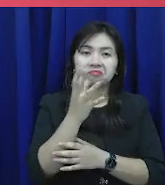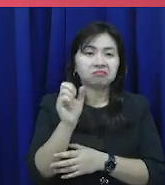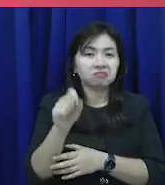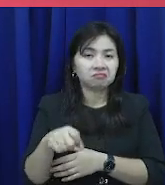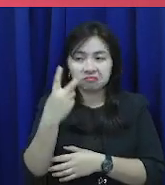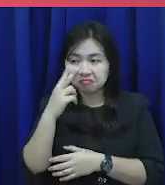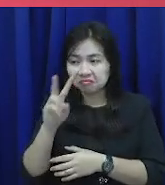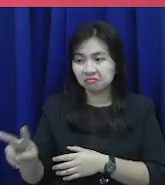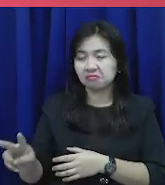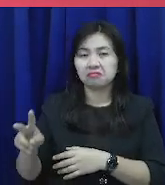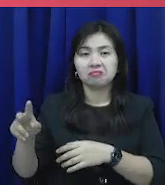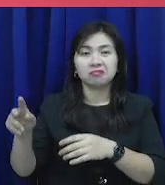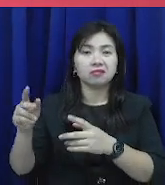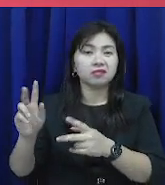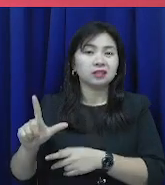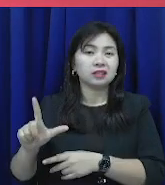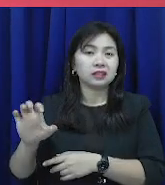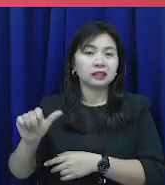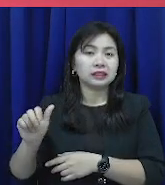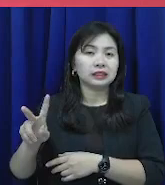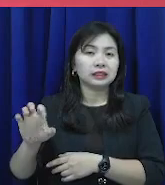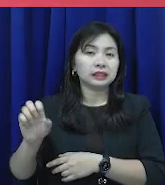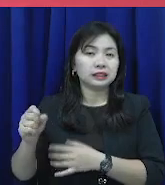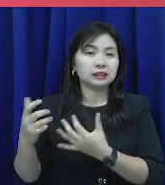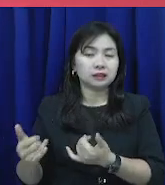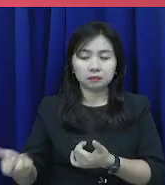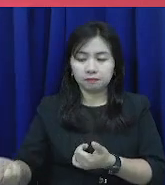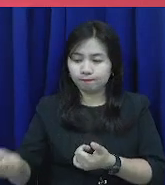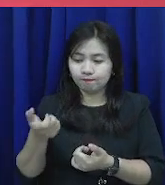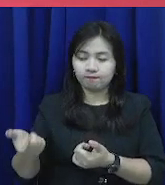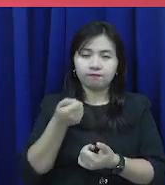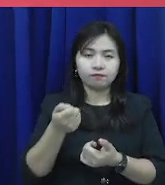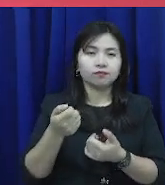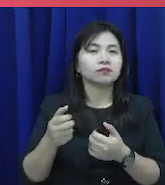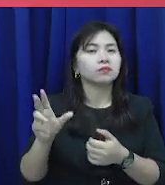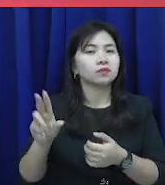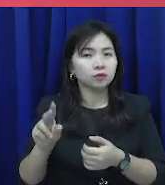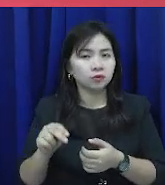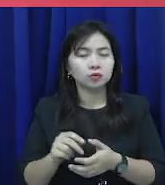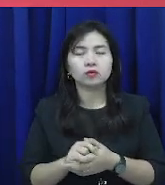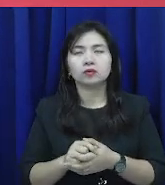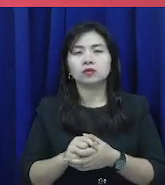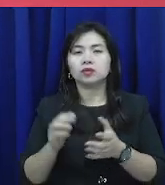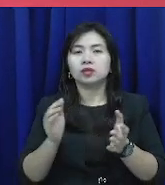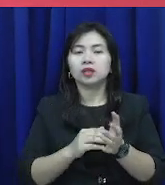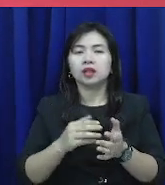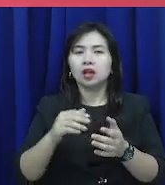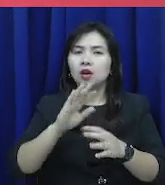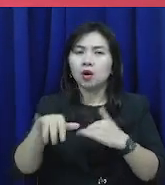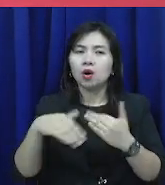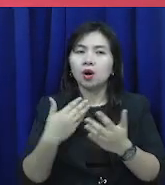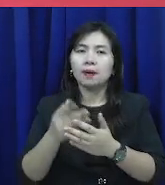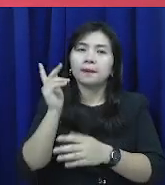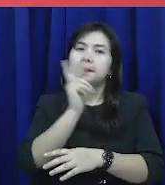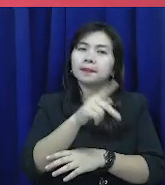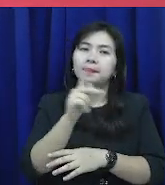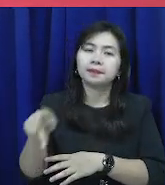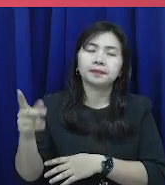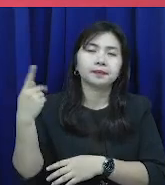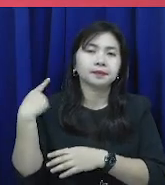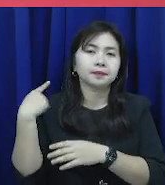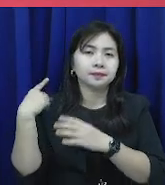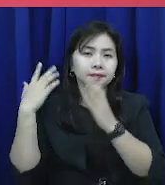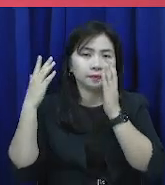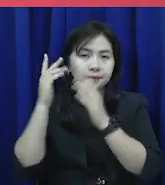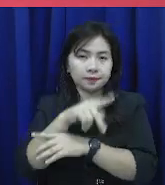now titingnan natin yung seed ba talaga ang may problema No it's not the seed even the S Do have the